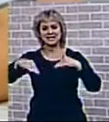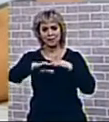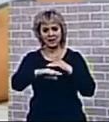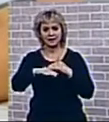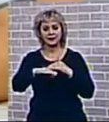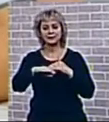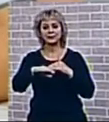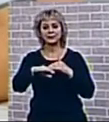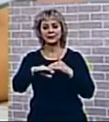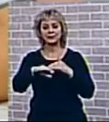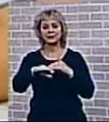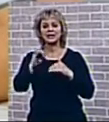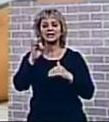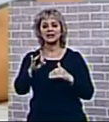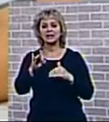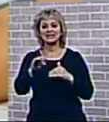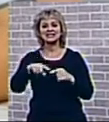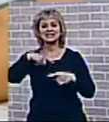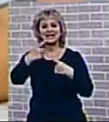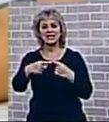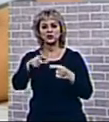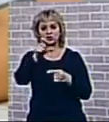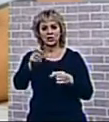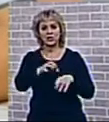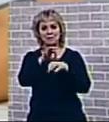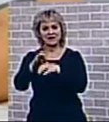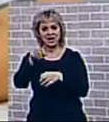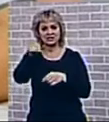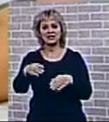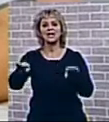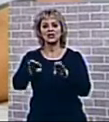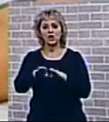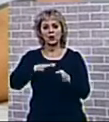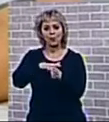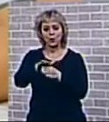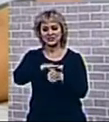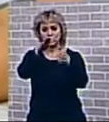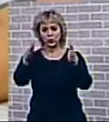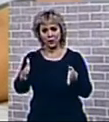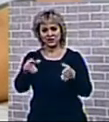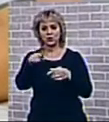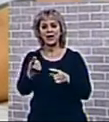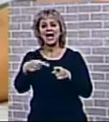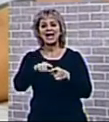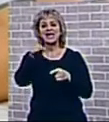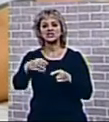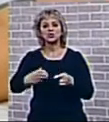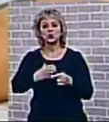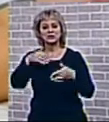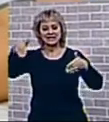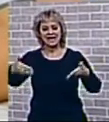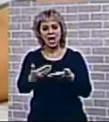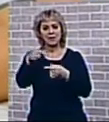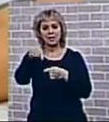земли, и следующая партия пригонялась. И так доверху. И вот эти жуткие